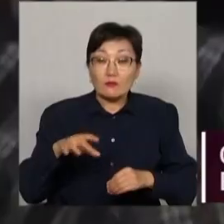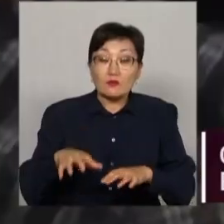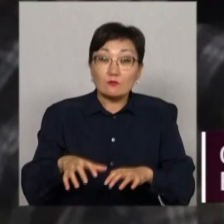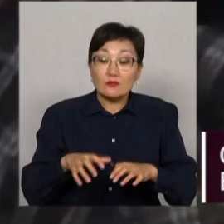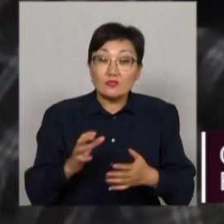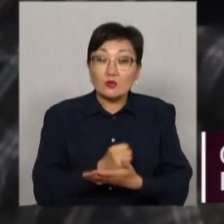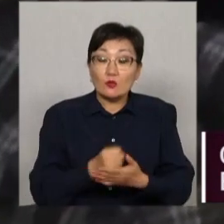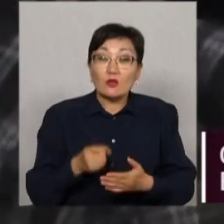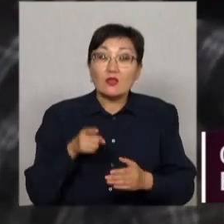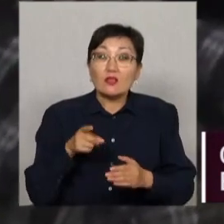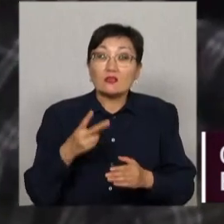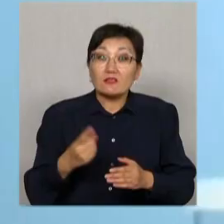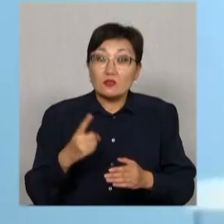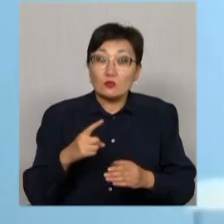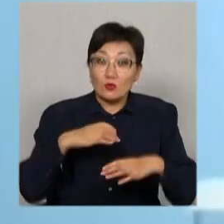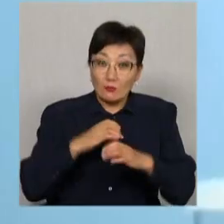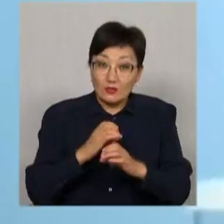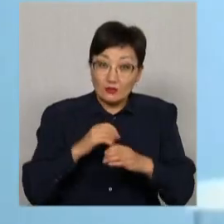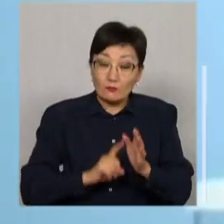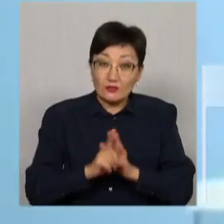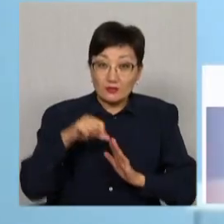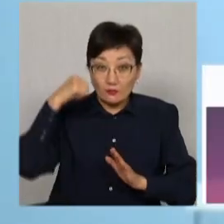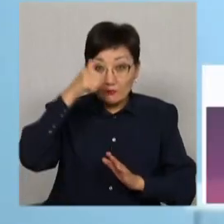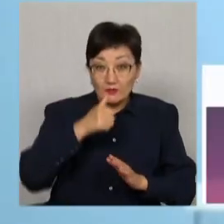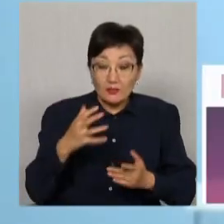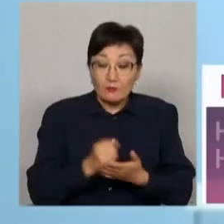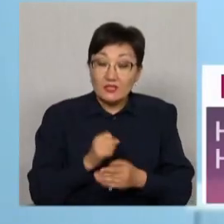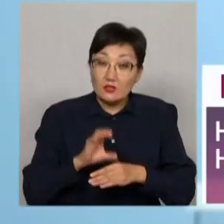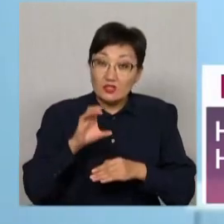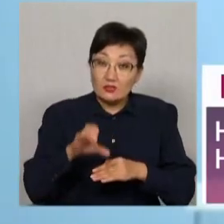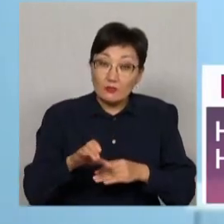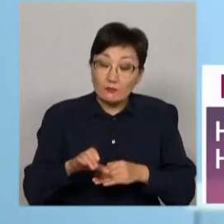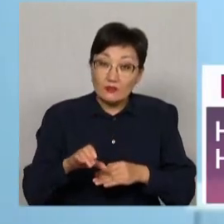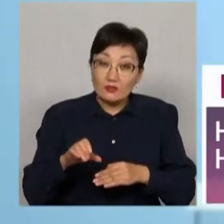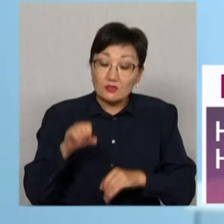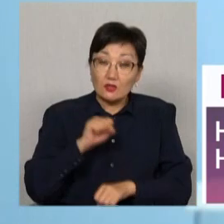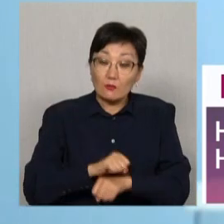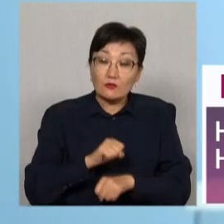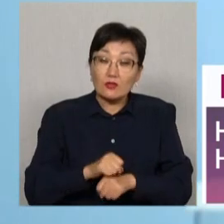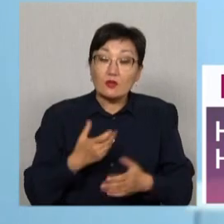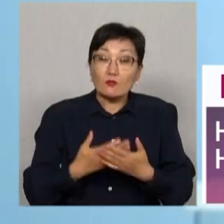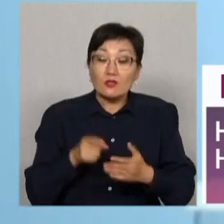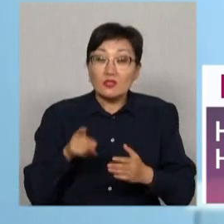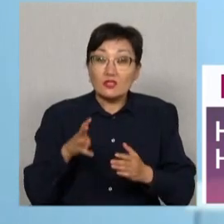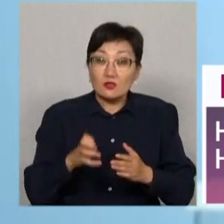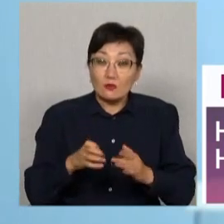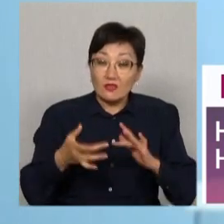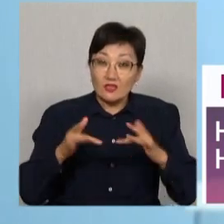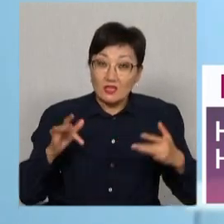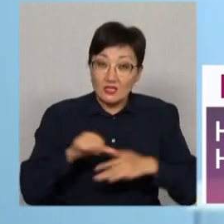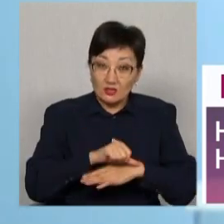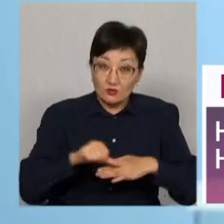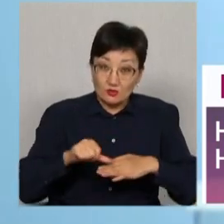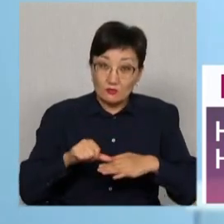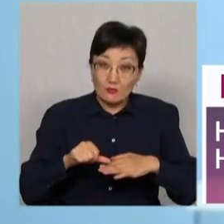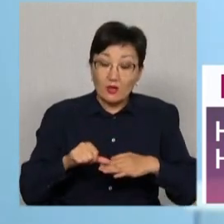21 нарколабораторию. С начала года выявлено и направлено для блокирования порядка 1400 интернет-ресурсов.